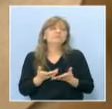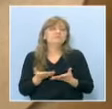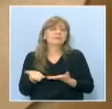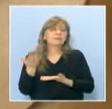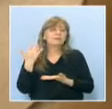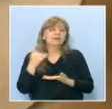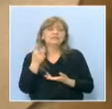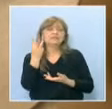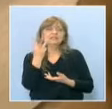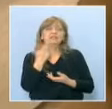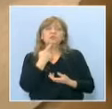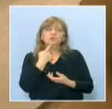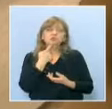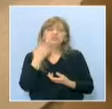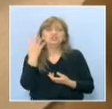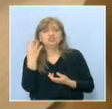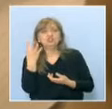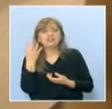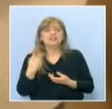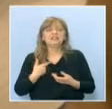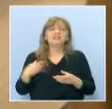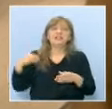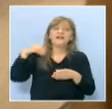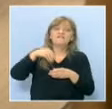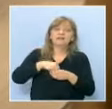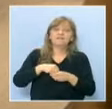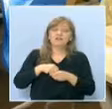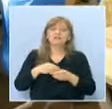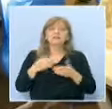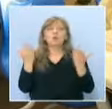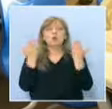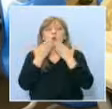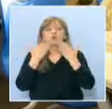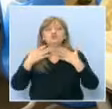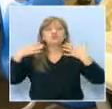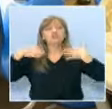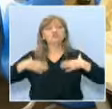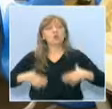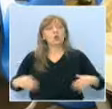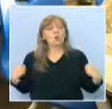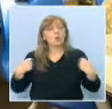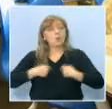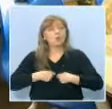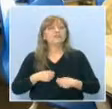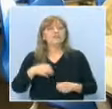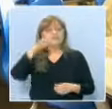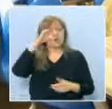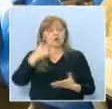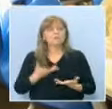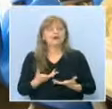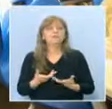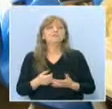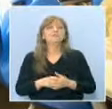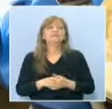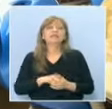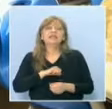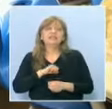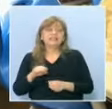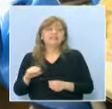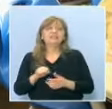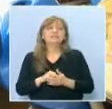Преди 3 години, 4, въведахме училищна униформа с решение на педагогическия съвет и